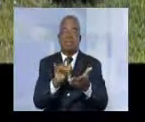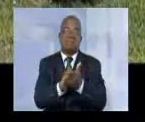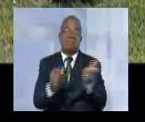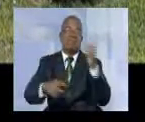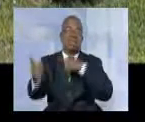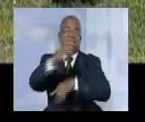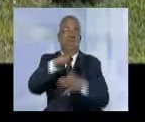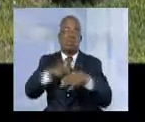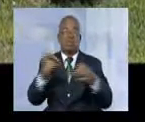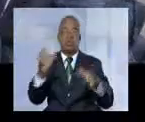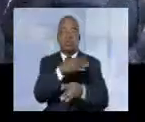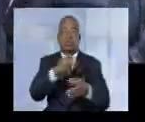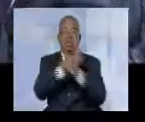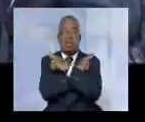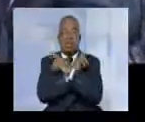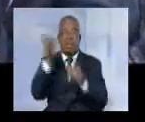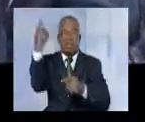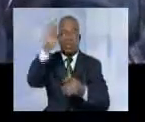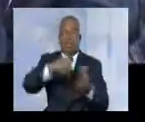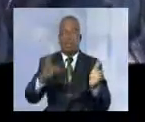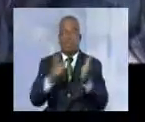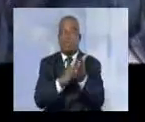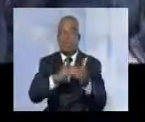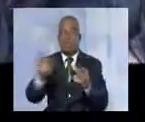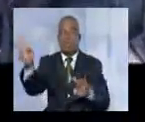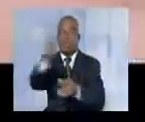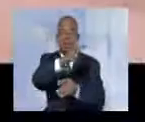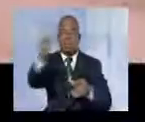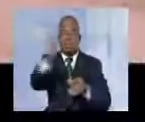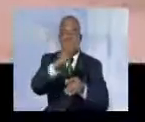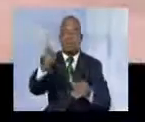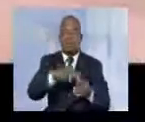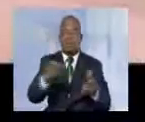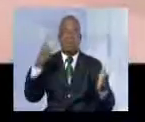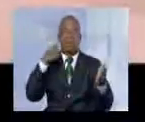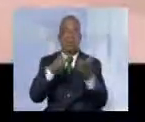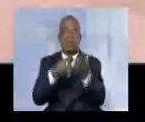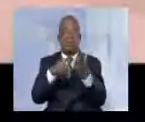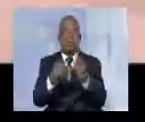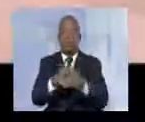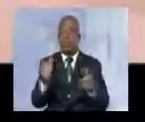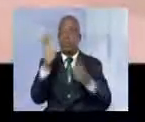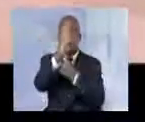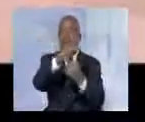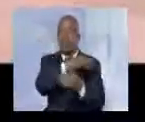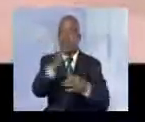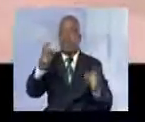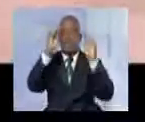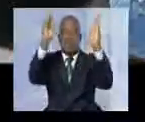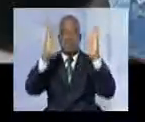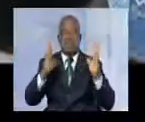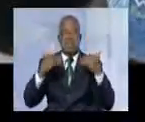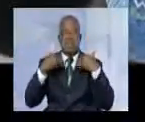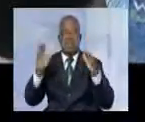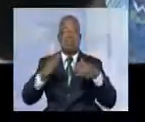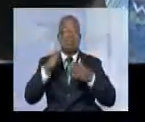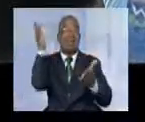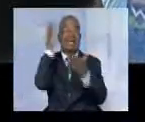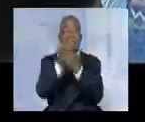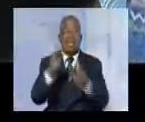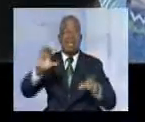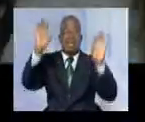élèves du primaire au niveau national. Le constat de cette tournée indique que les enseignants ont effectivement repris les cours. À l'origine de cette grève,